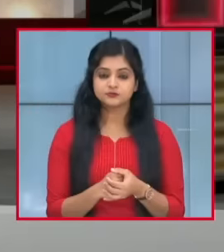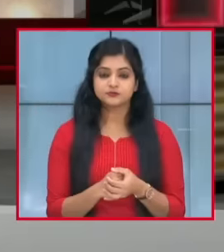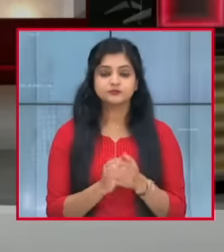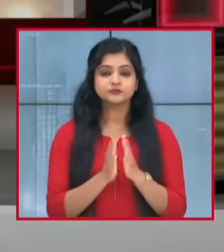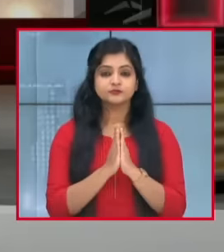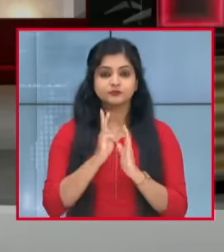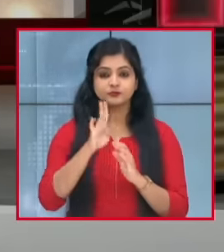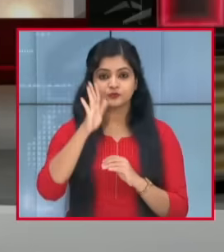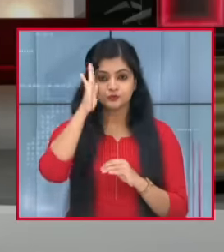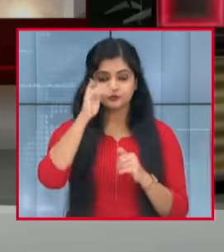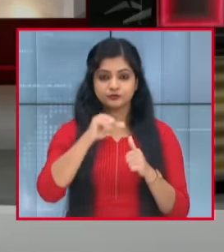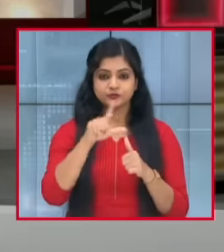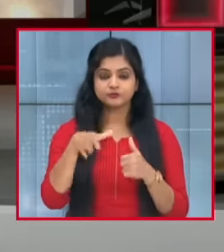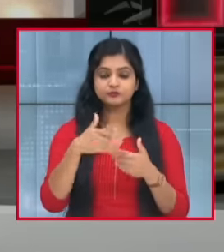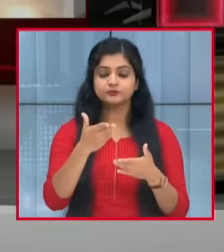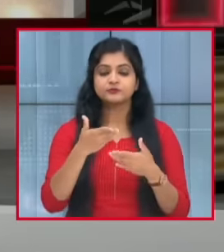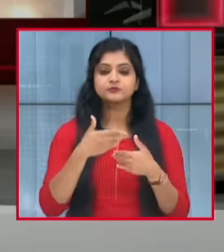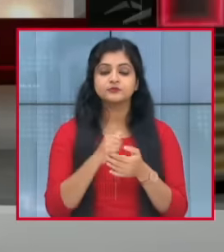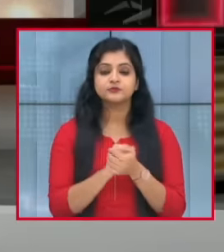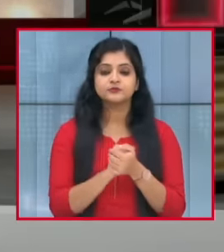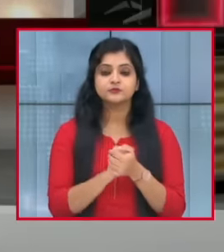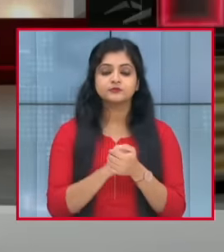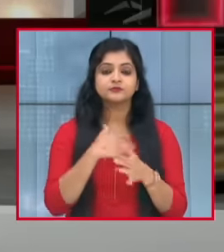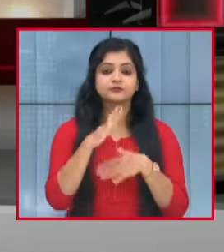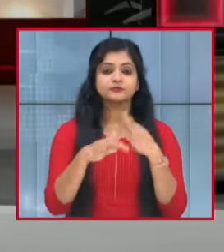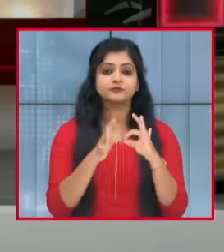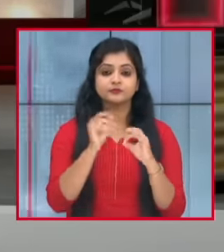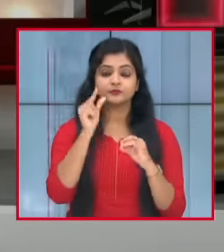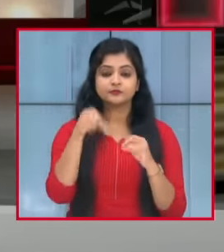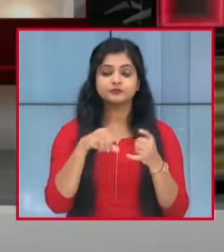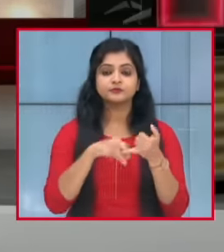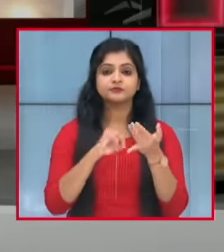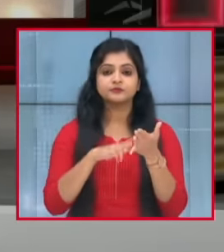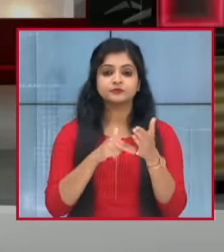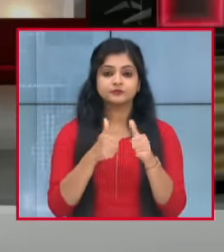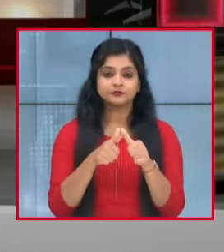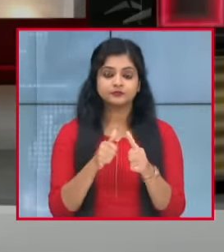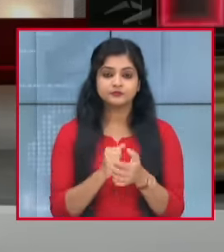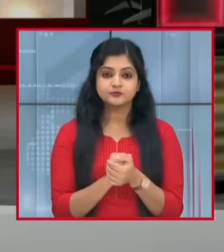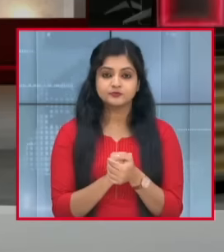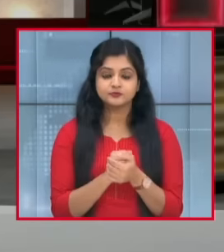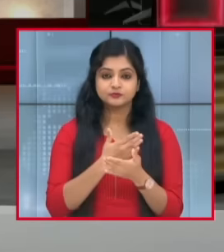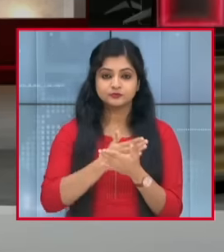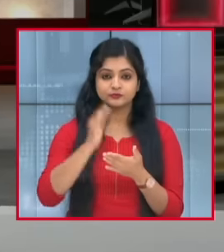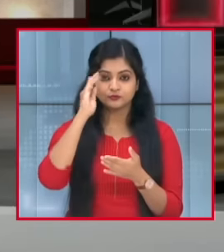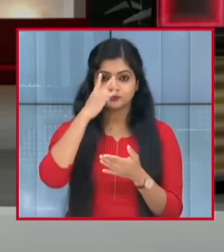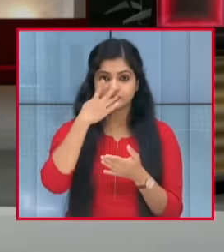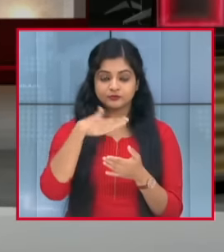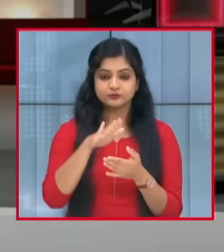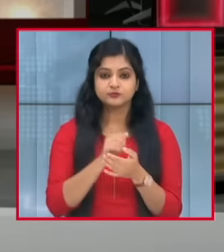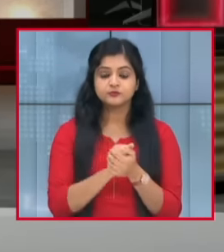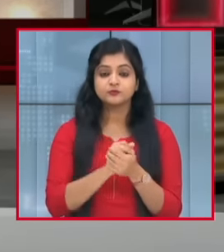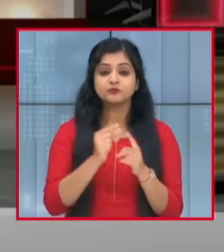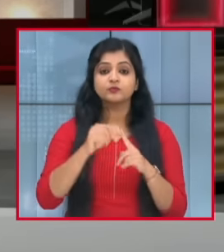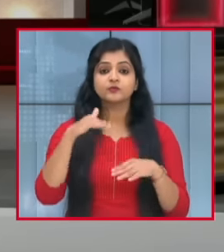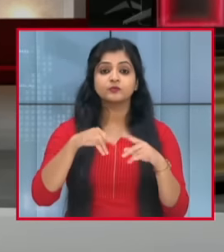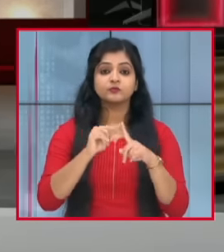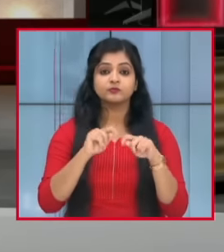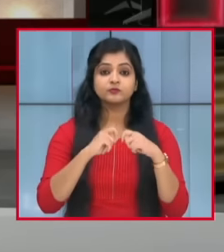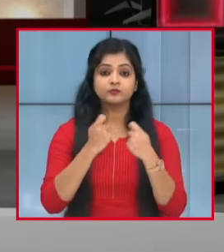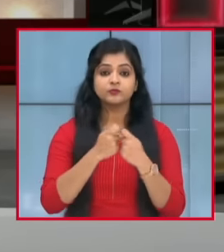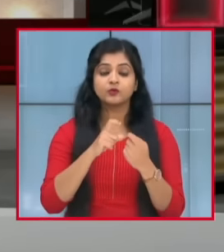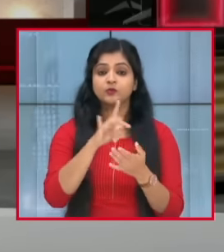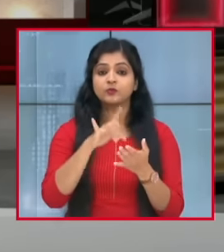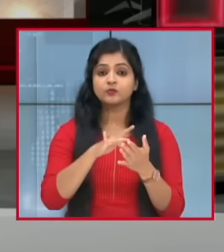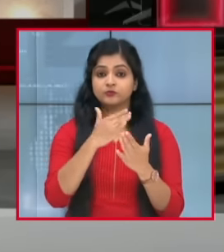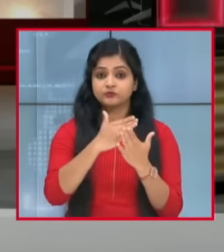നമസ്കാരം. 24 റൗണ്ടപ്പ് ആരംഭിക്കുന്നു. ഞാൻ പ്രവിത ലക്ഷ്മി. എന്നോടൊപ്പം കേൾവി പരിമിതരെ സഹായിക്കാൻ സോന ജെറിയും ചേരുന്നു. വിശദമായ വാർത്തകളിലേക്ക്. രാഷ്ട്രീയ പാർട്ടികളുടെ